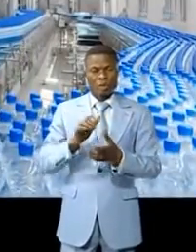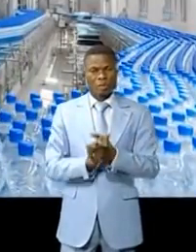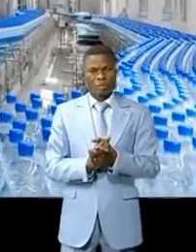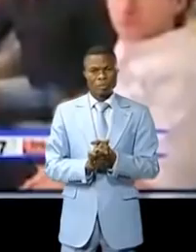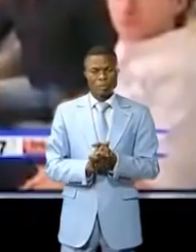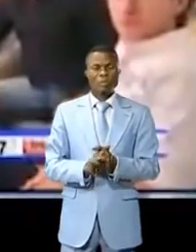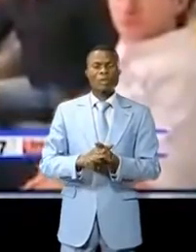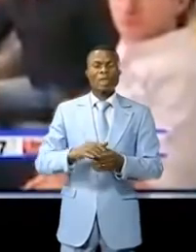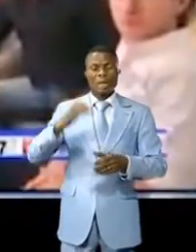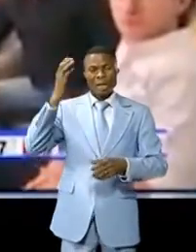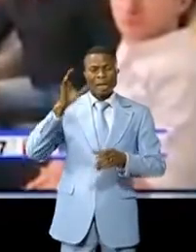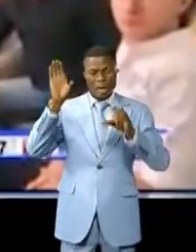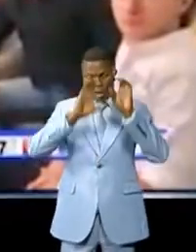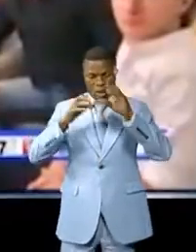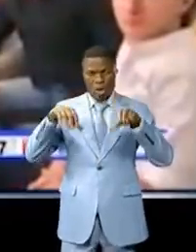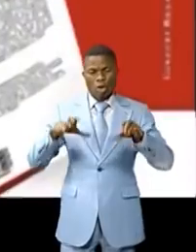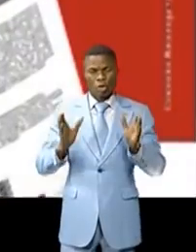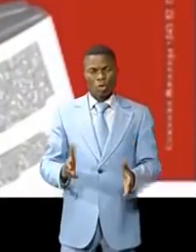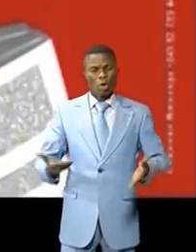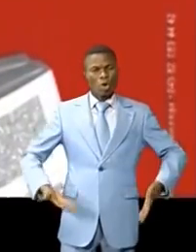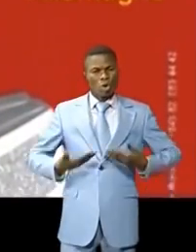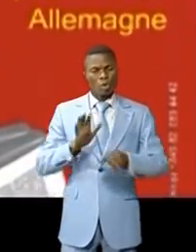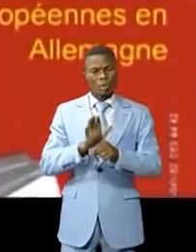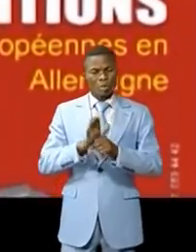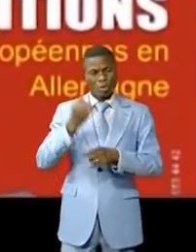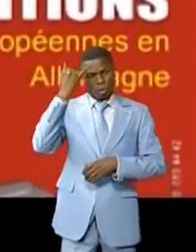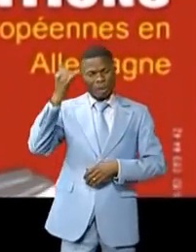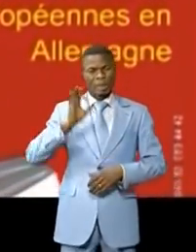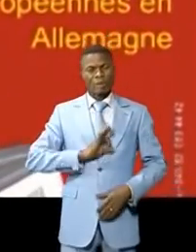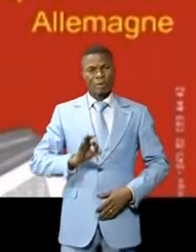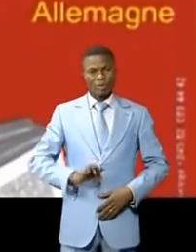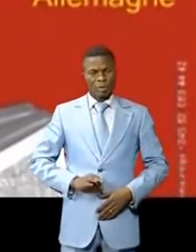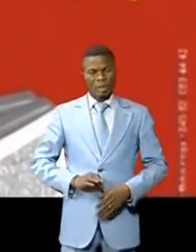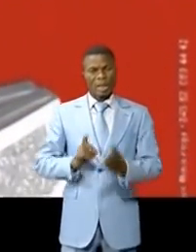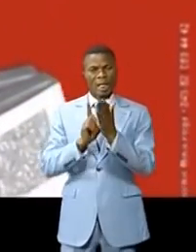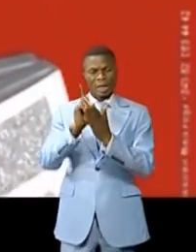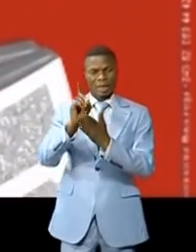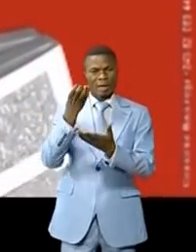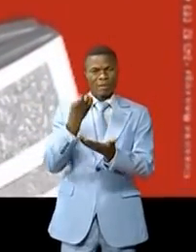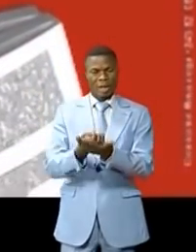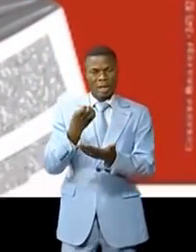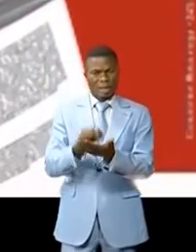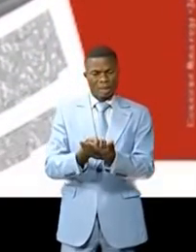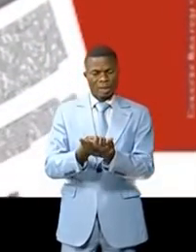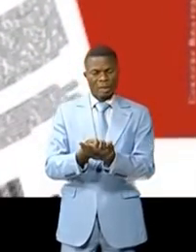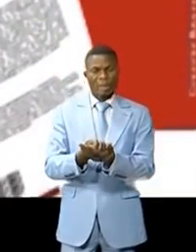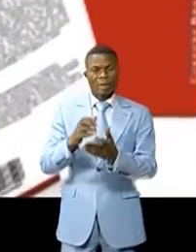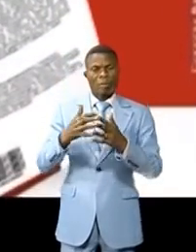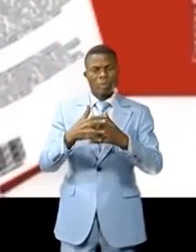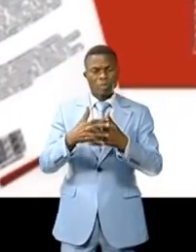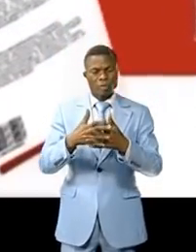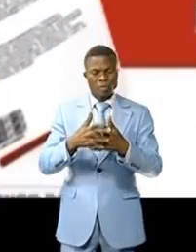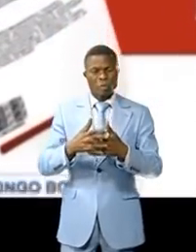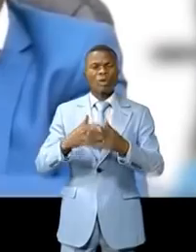penteurs du savoir congolais qui a salué cette ferme volonté du chef de l'État de booster la politique de la jeune venture pour un partenariat